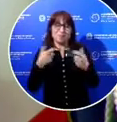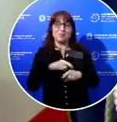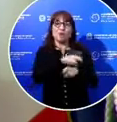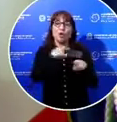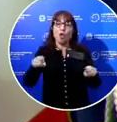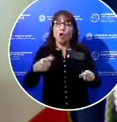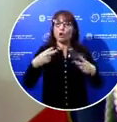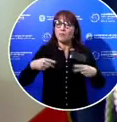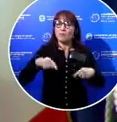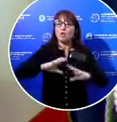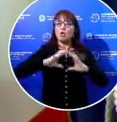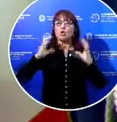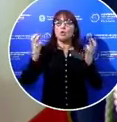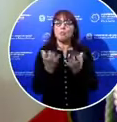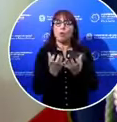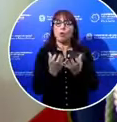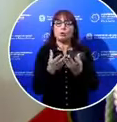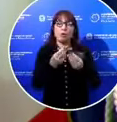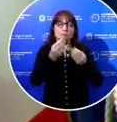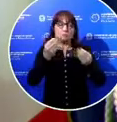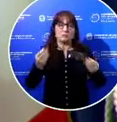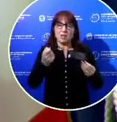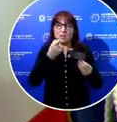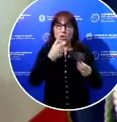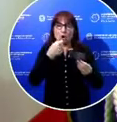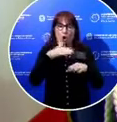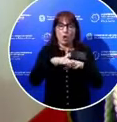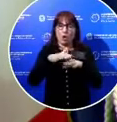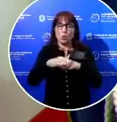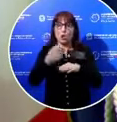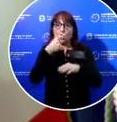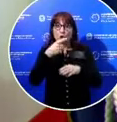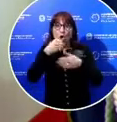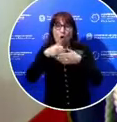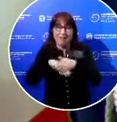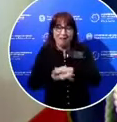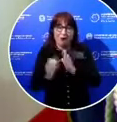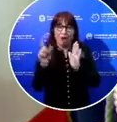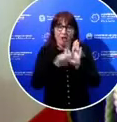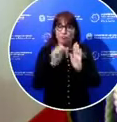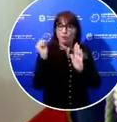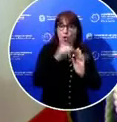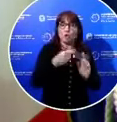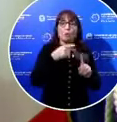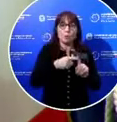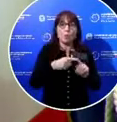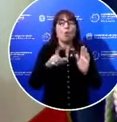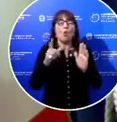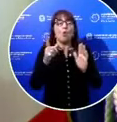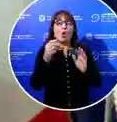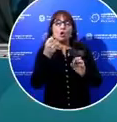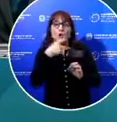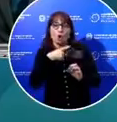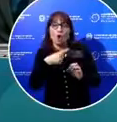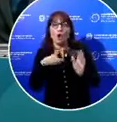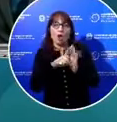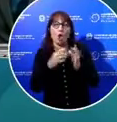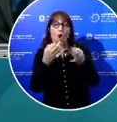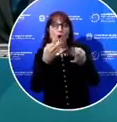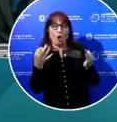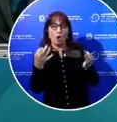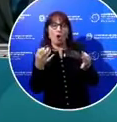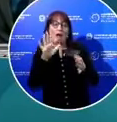società in cui si fa largo uso di droghe, non solo di droghe illegali, ma anche di droghe cosiddette legali, quali alcol,